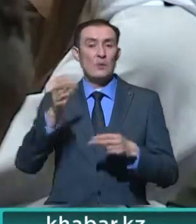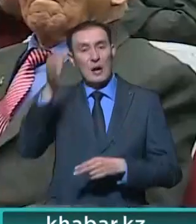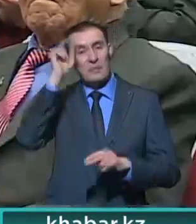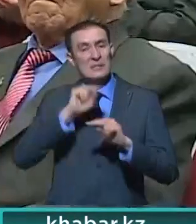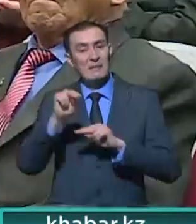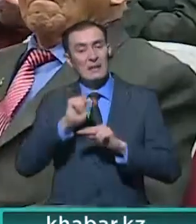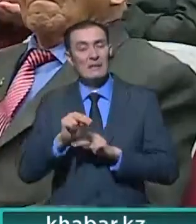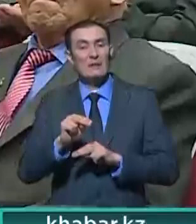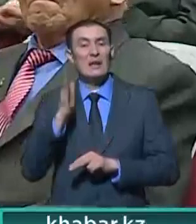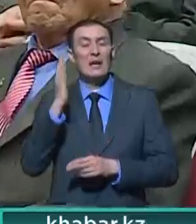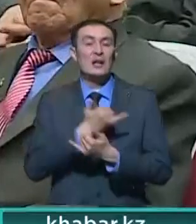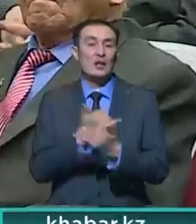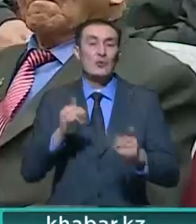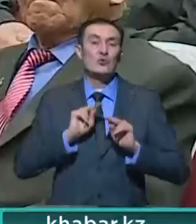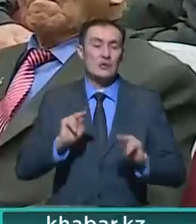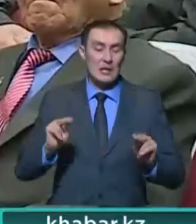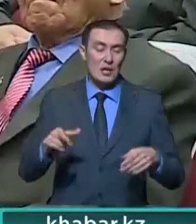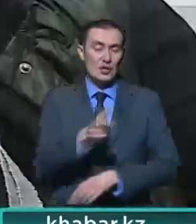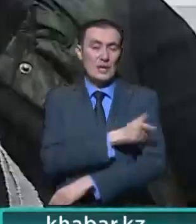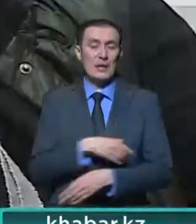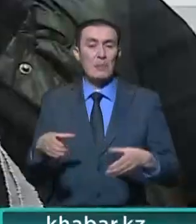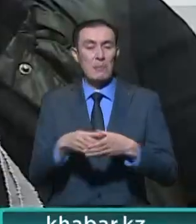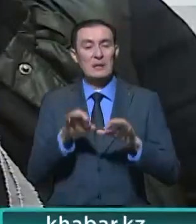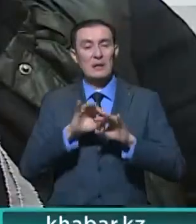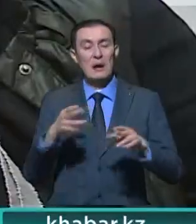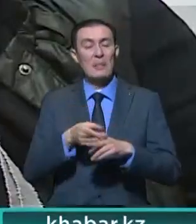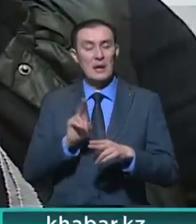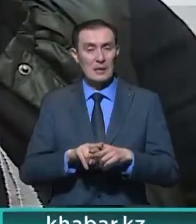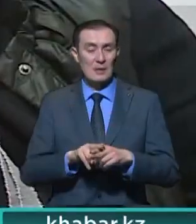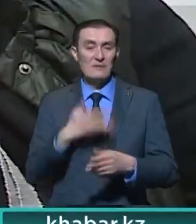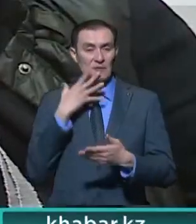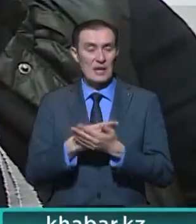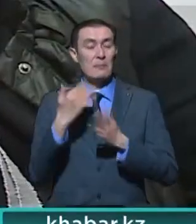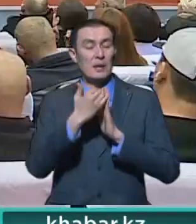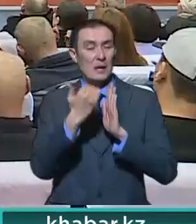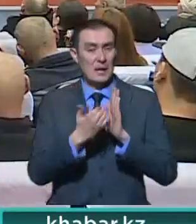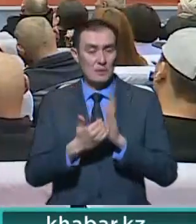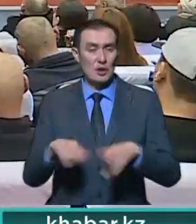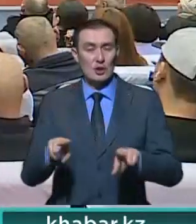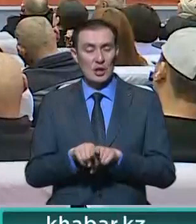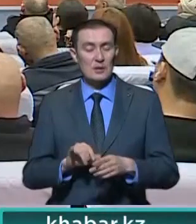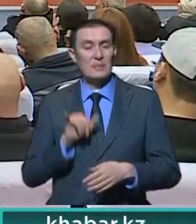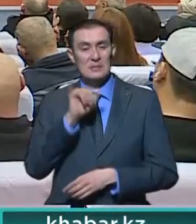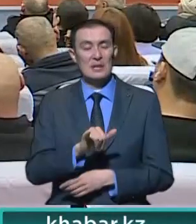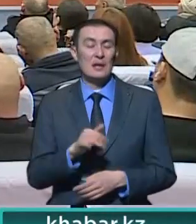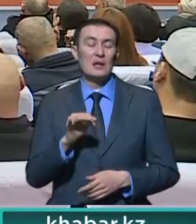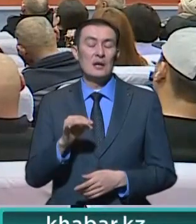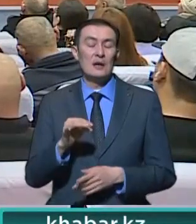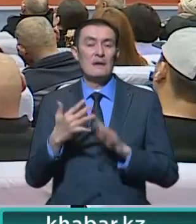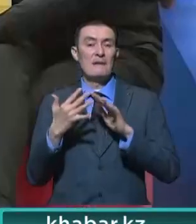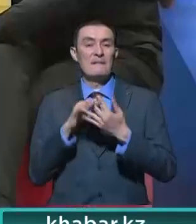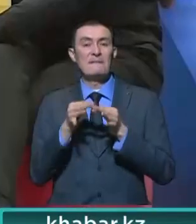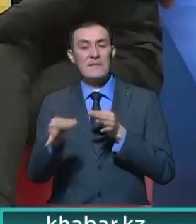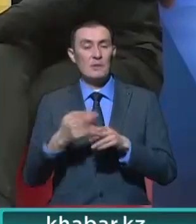образовательных перспектив для учителей. Члены партии подробно рассказали про это направление в своей программе. Они также посетили одну из местных ферм,